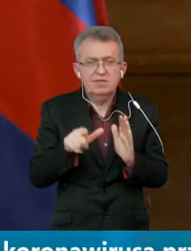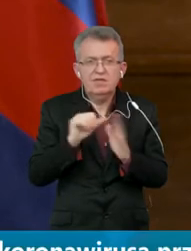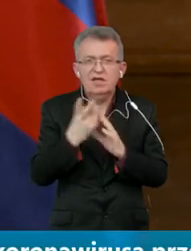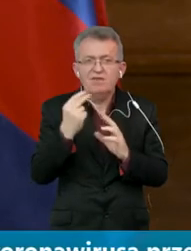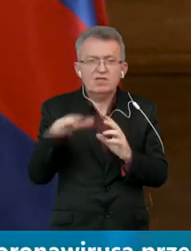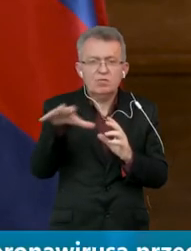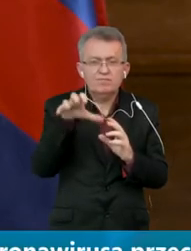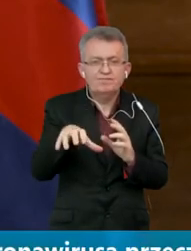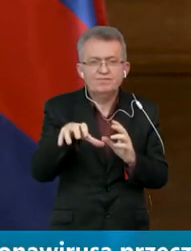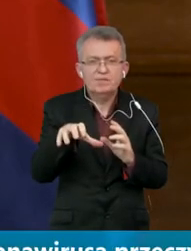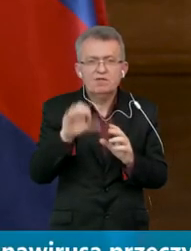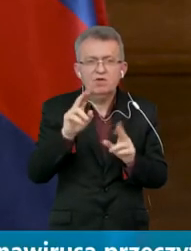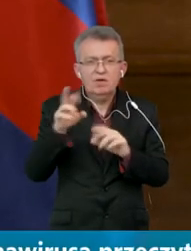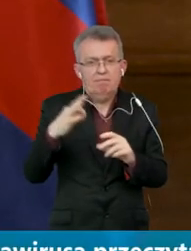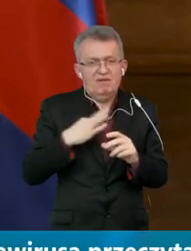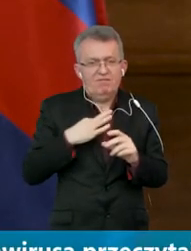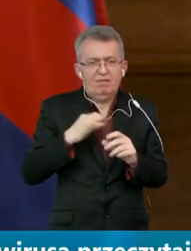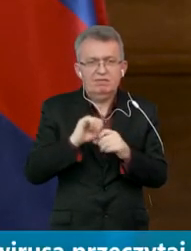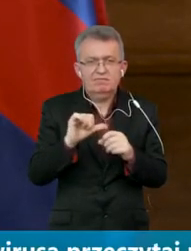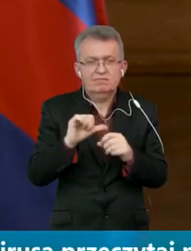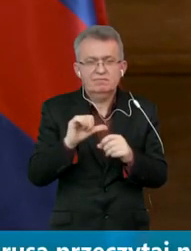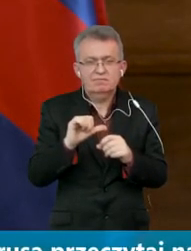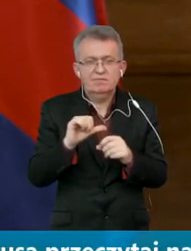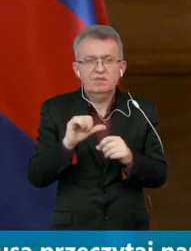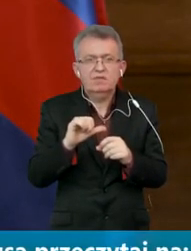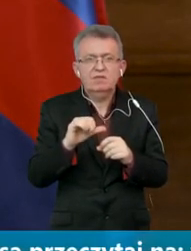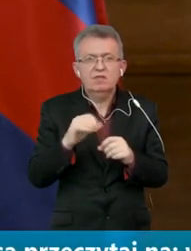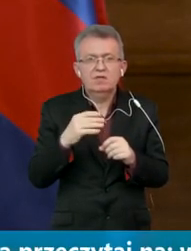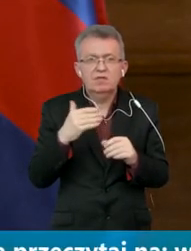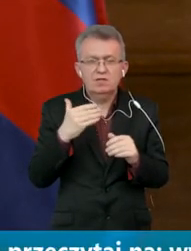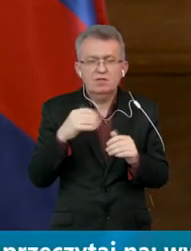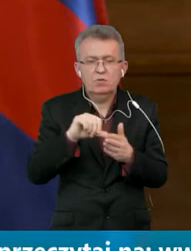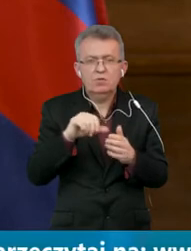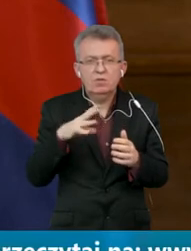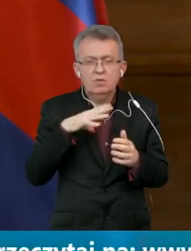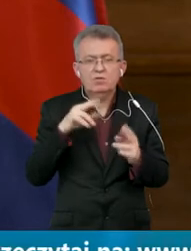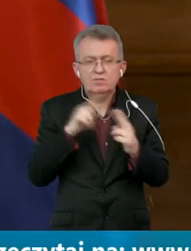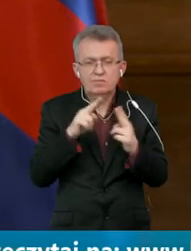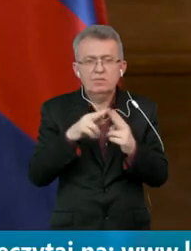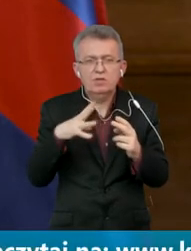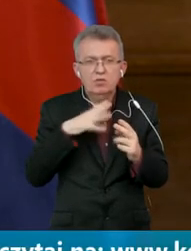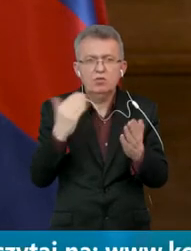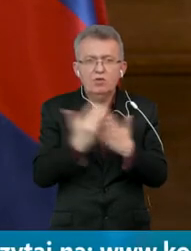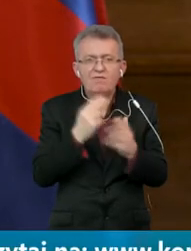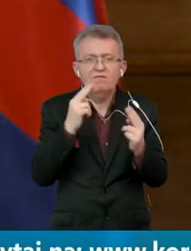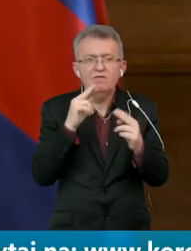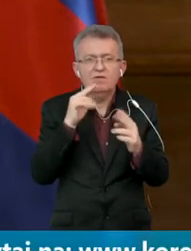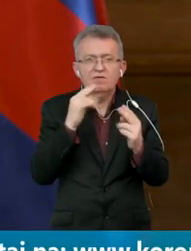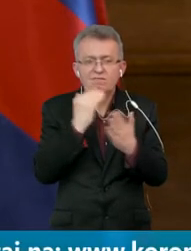kwartały są w rękach prywatnych. Ostatnio ustalaliśmy na nowo warunki zabudowy